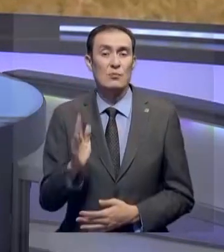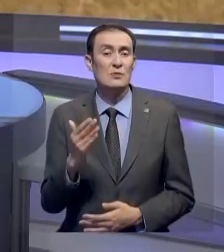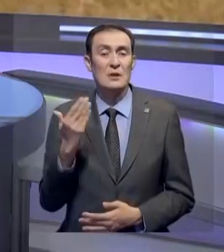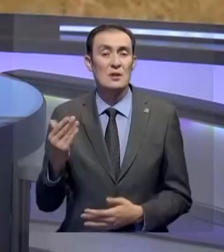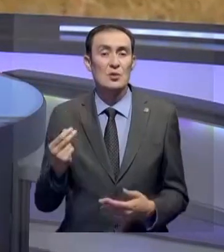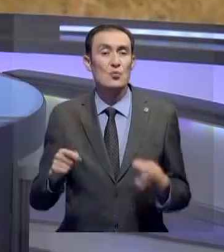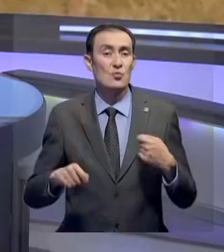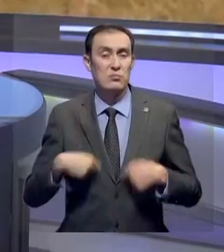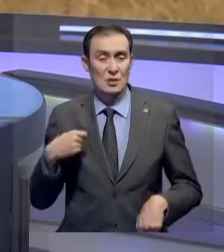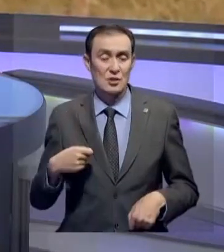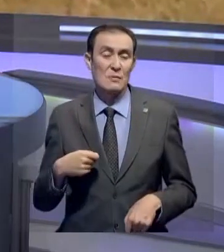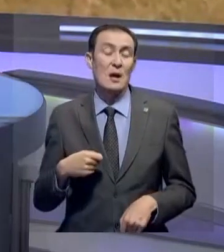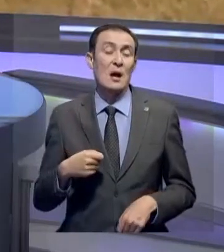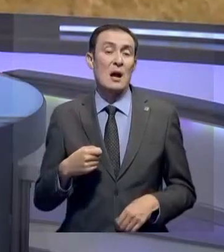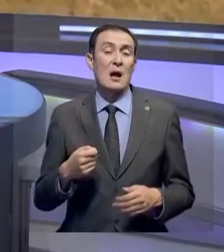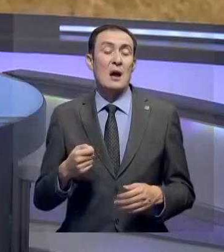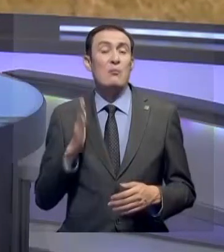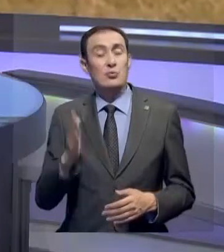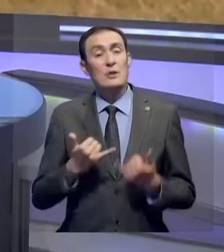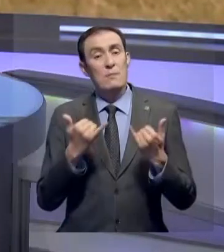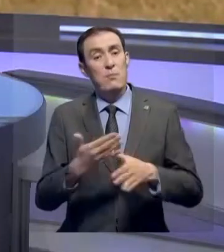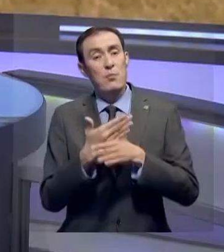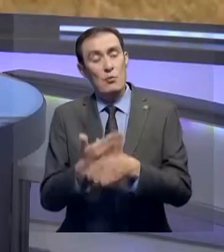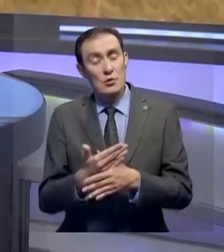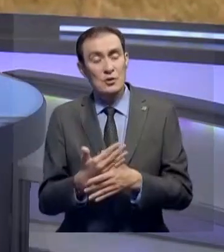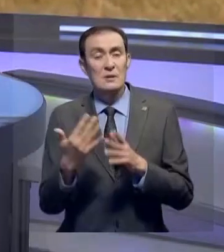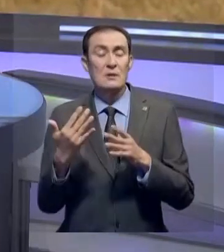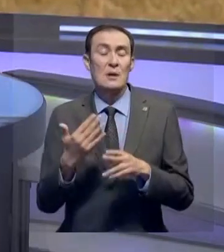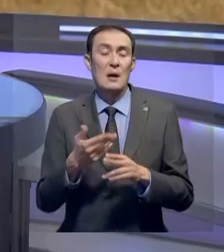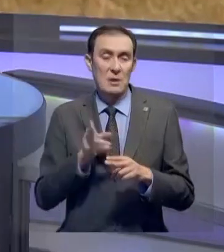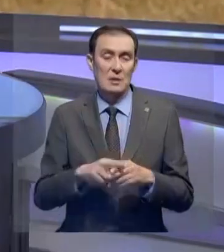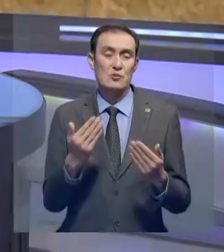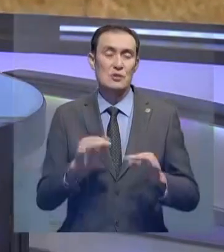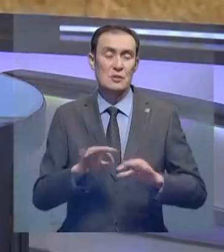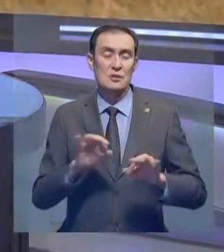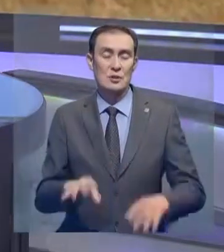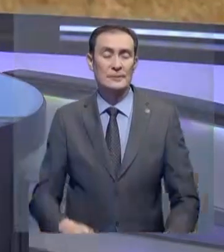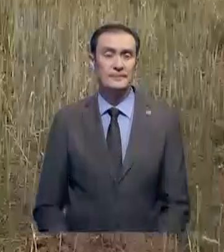будет для них убыточным занятием. Окажут ли помощь аграриям, выясняла Аслана Буталипов.